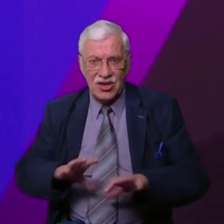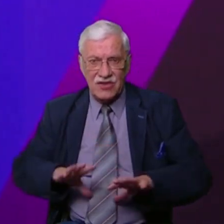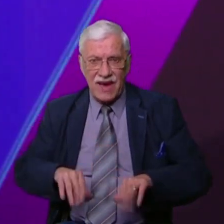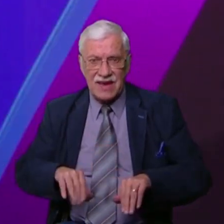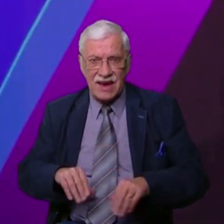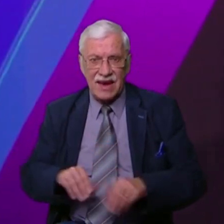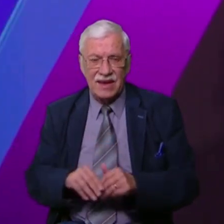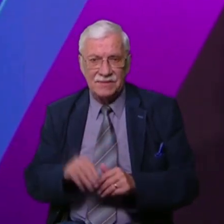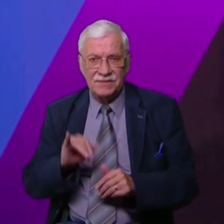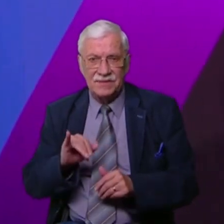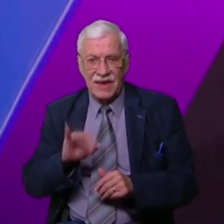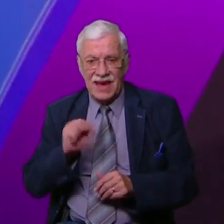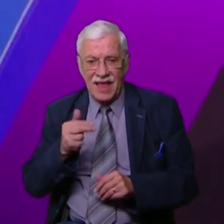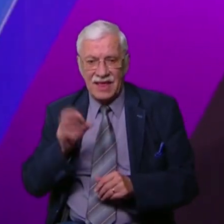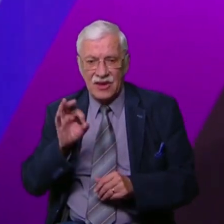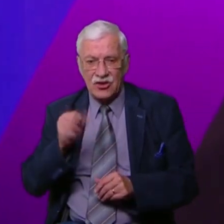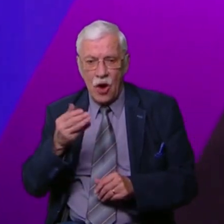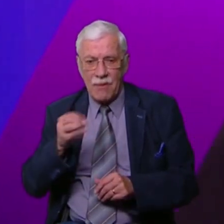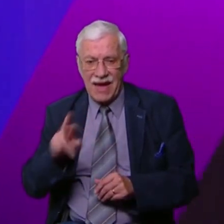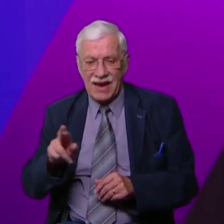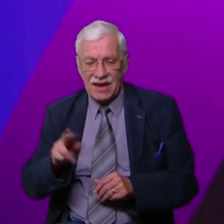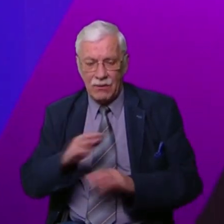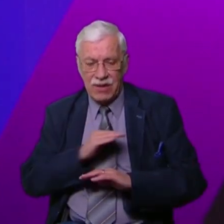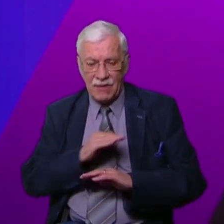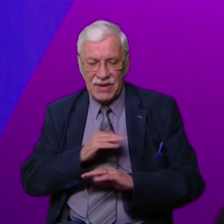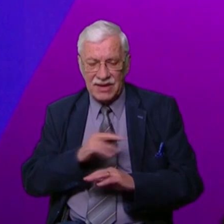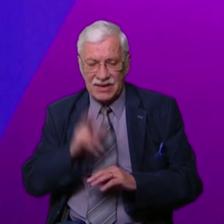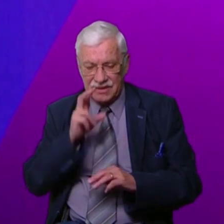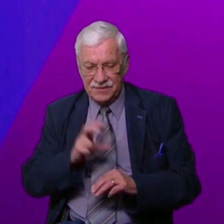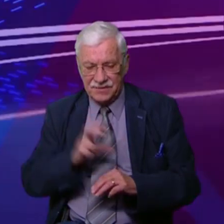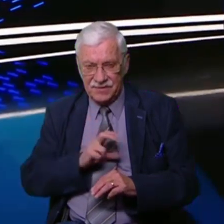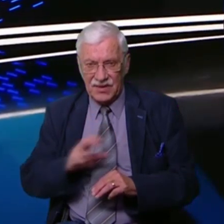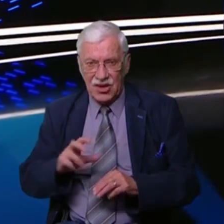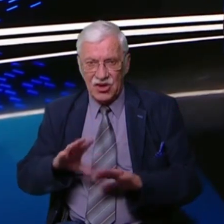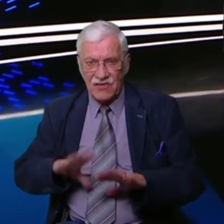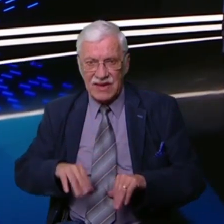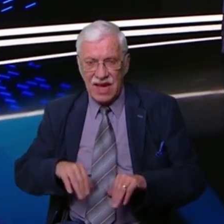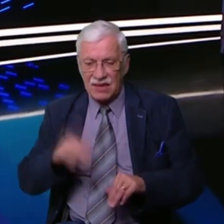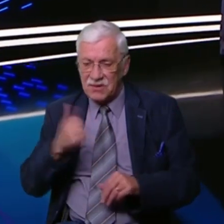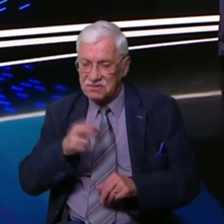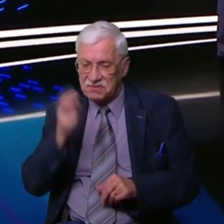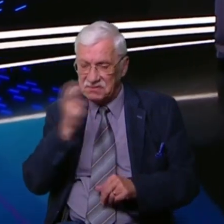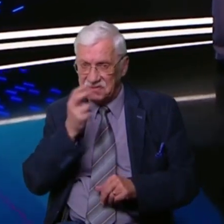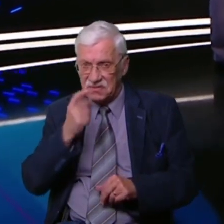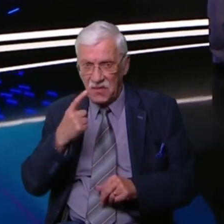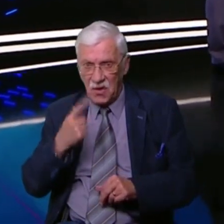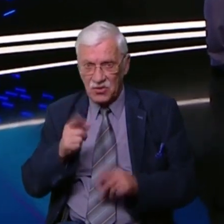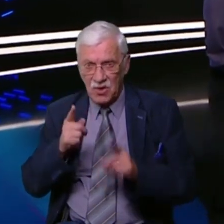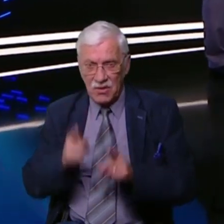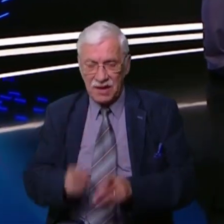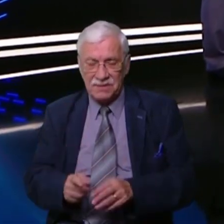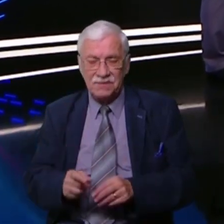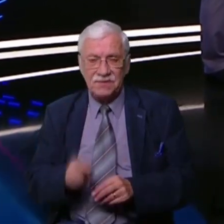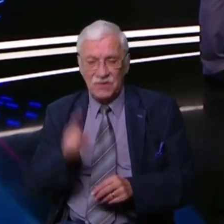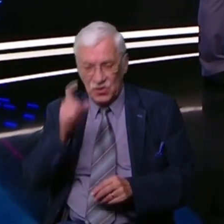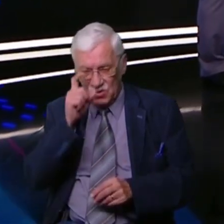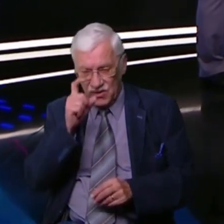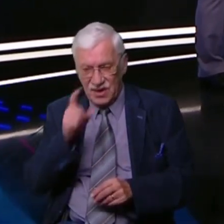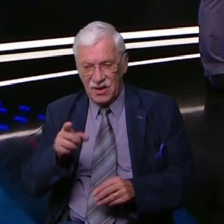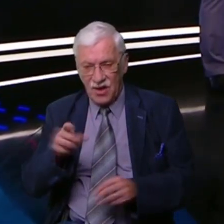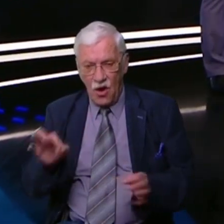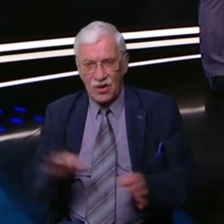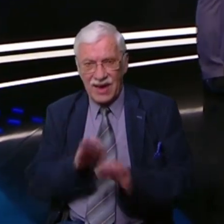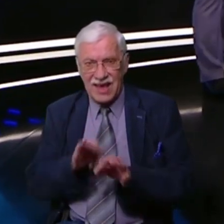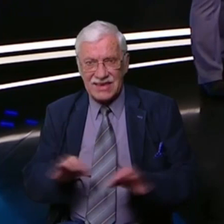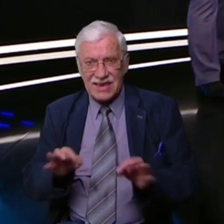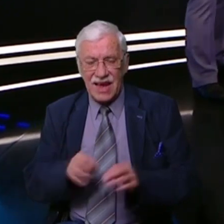Włochy-Szwajcaria. I Jan Sommer, bramkarz reprezentacji Szwajcarii, bardzo ciekawa postać. Powiedziałabym nawet człowiek orkiestra